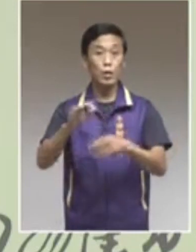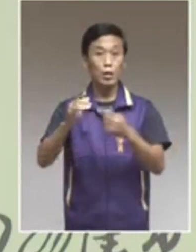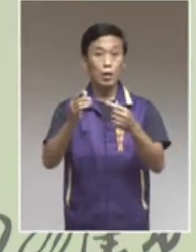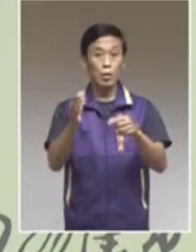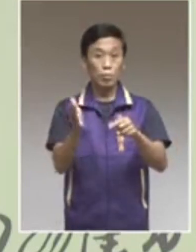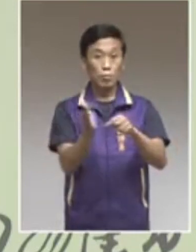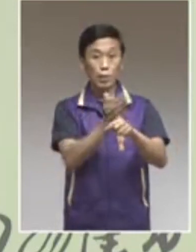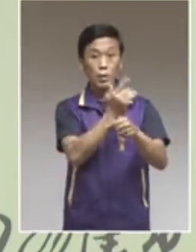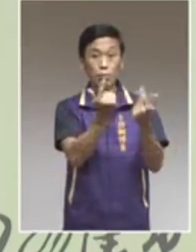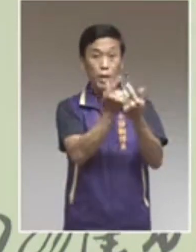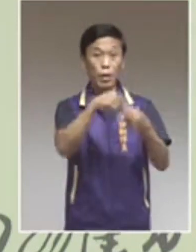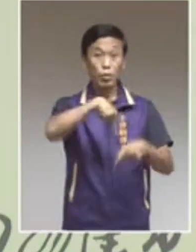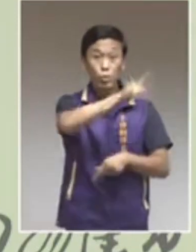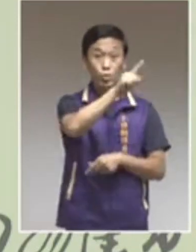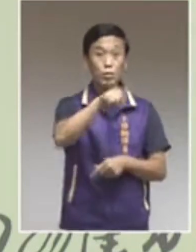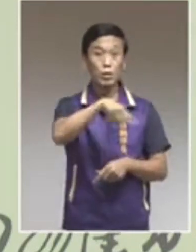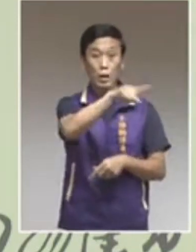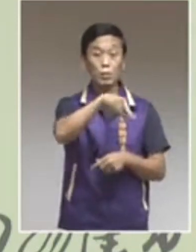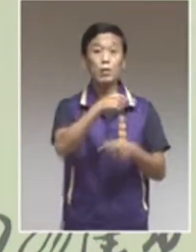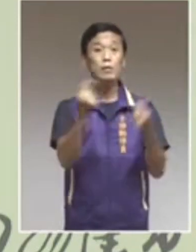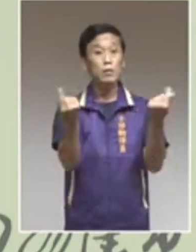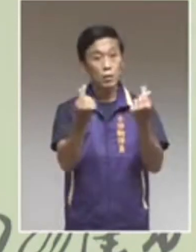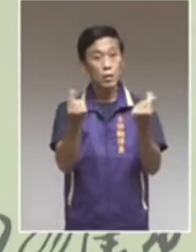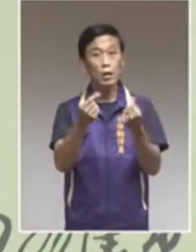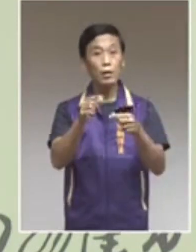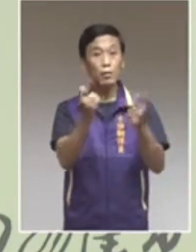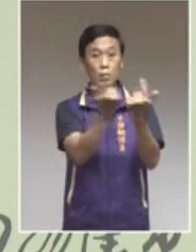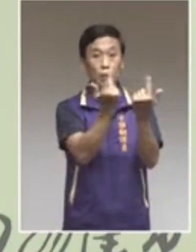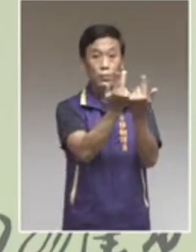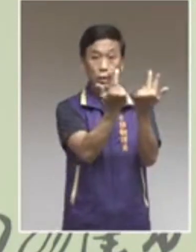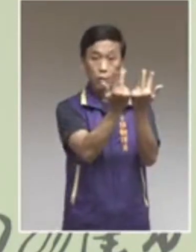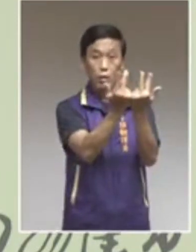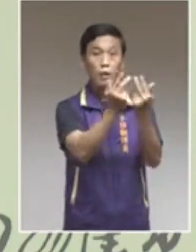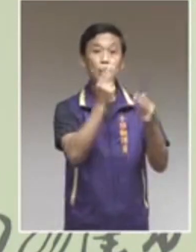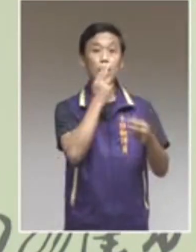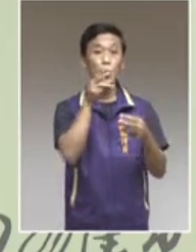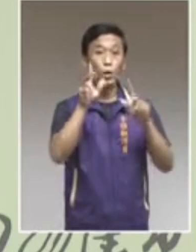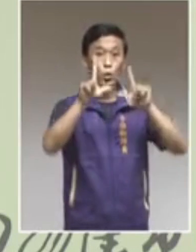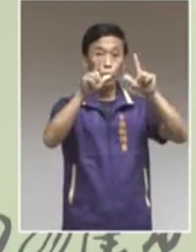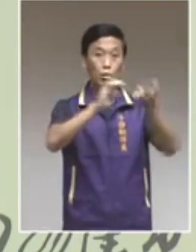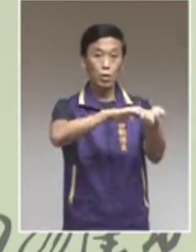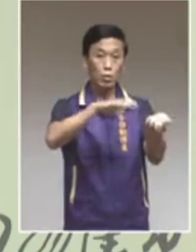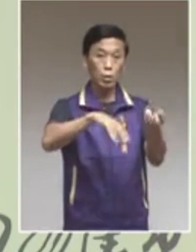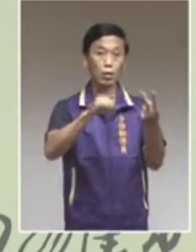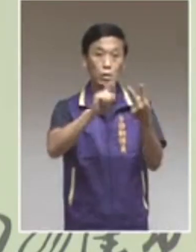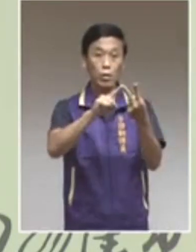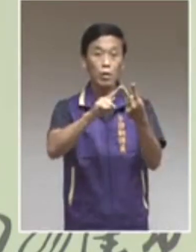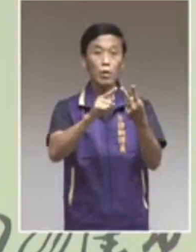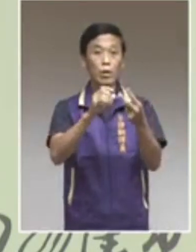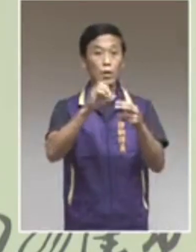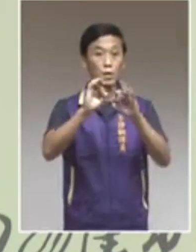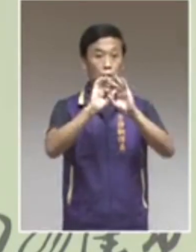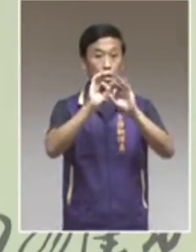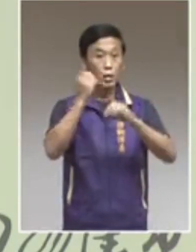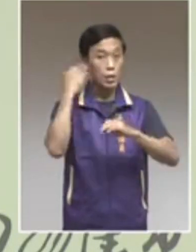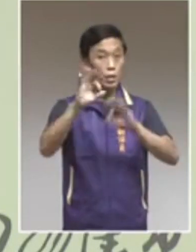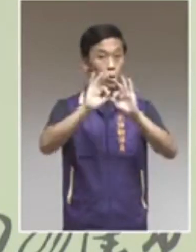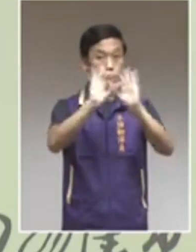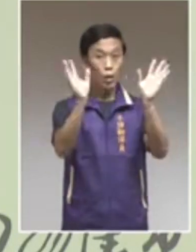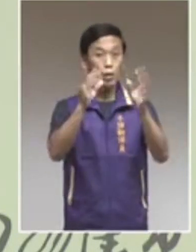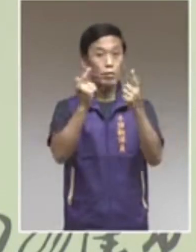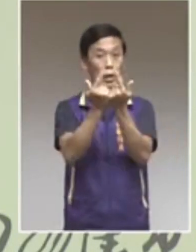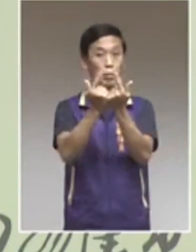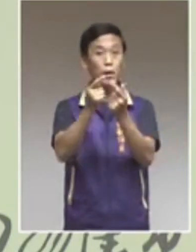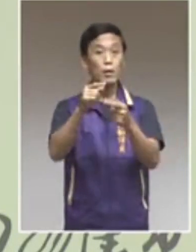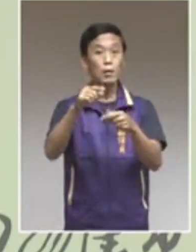北漂的部分，他们其实是在像新北的亚东医院，或者是星光台北的五火